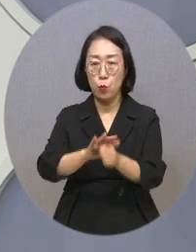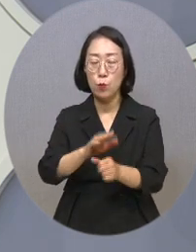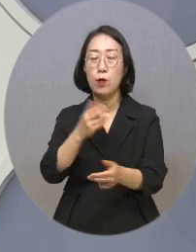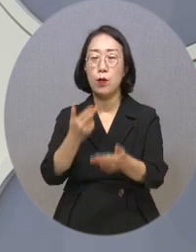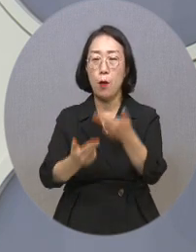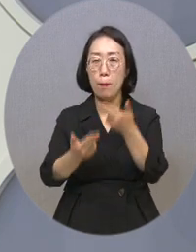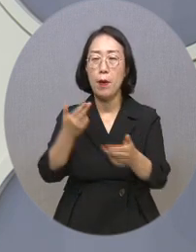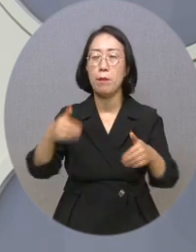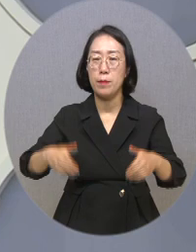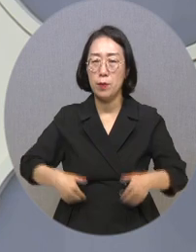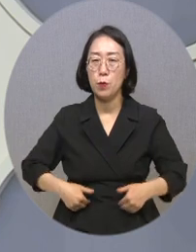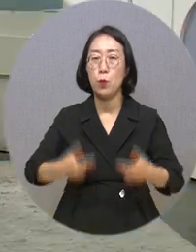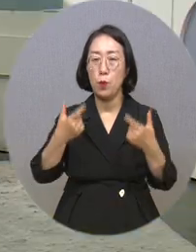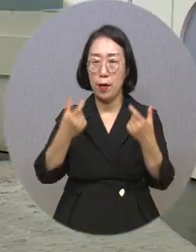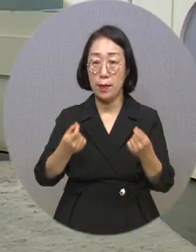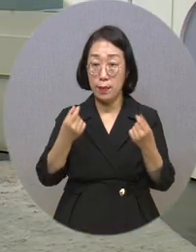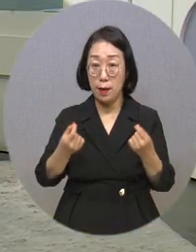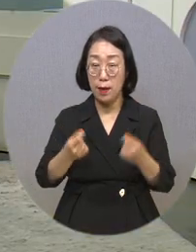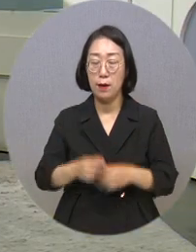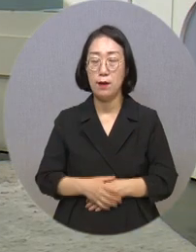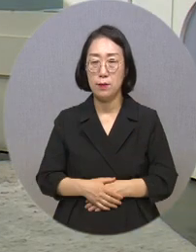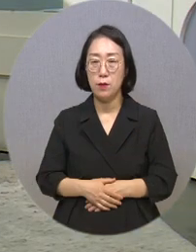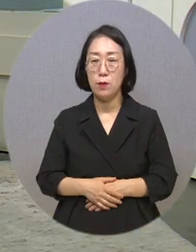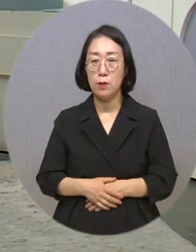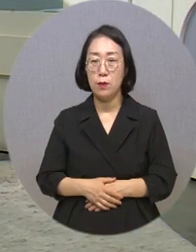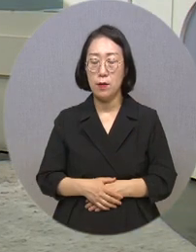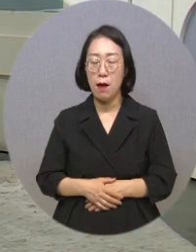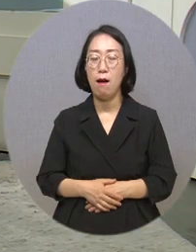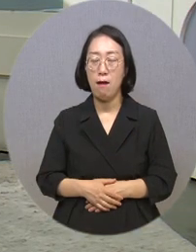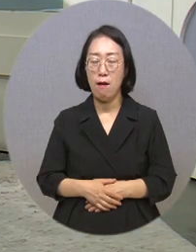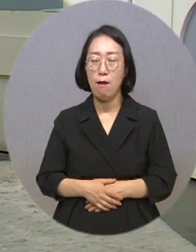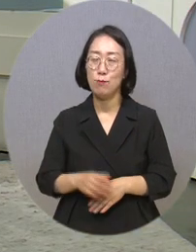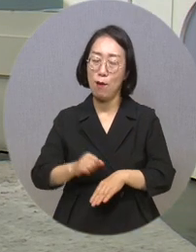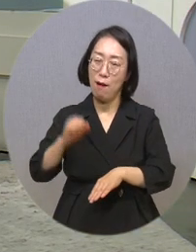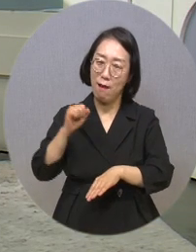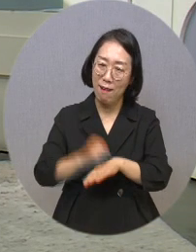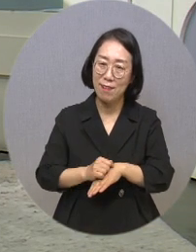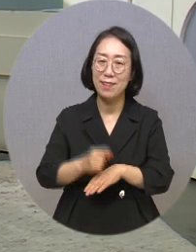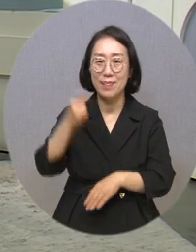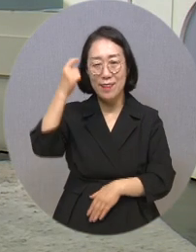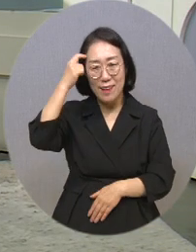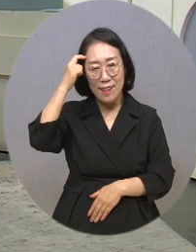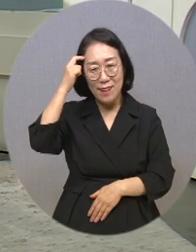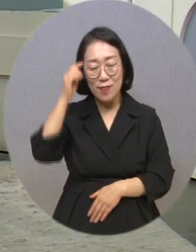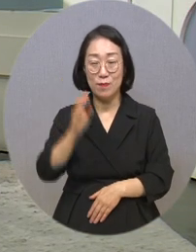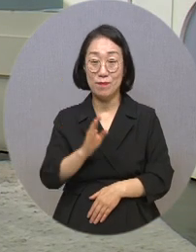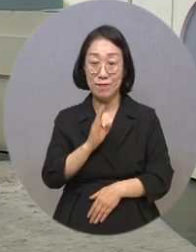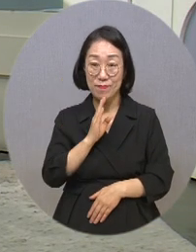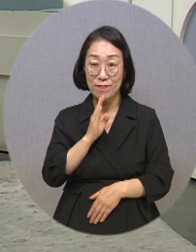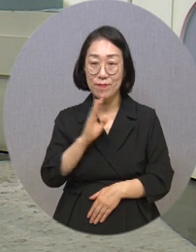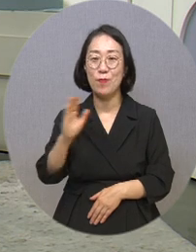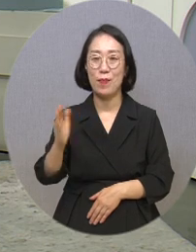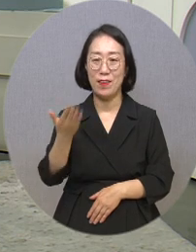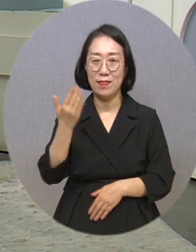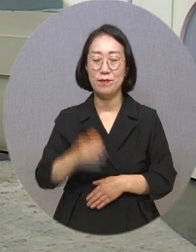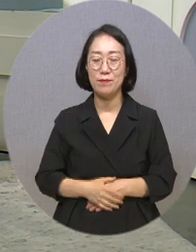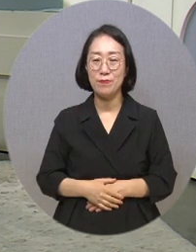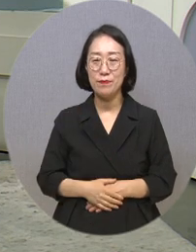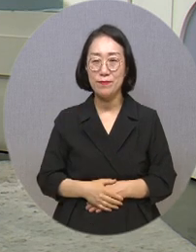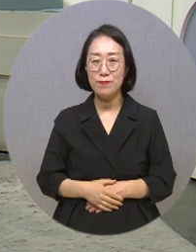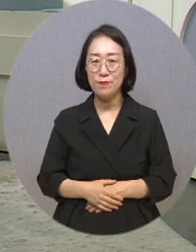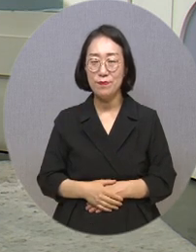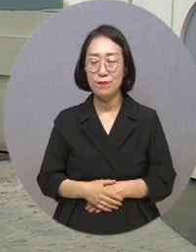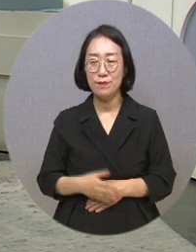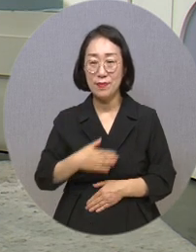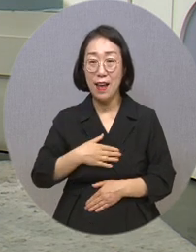필요하지 않느냐 그런 생각을 저 지금에 와서 보면 기특한 생각을 한 거죠. 그래서 그렇게 된 겁니다. 근데 그 대신에